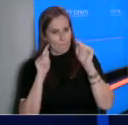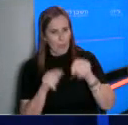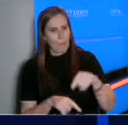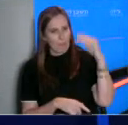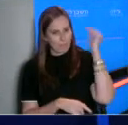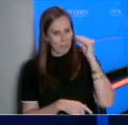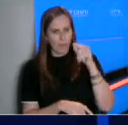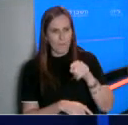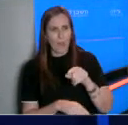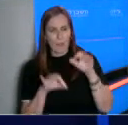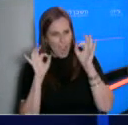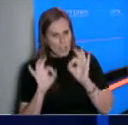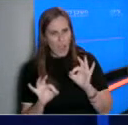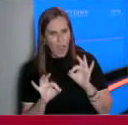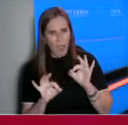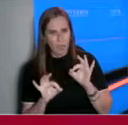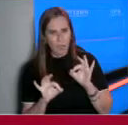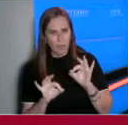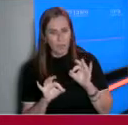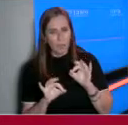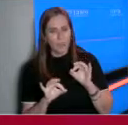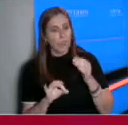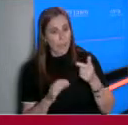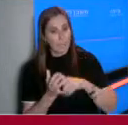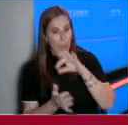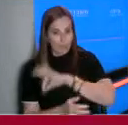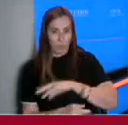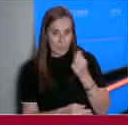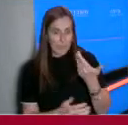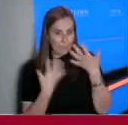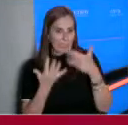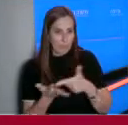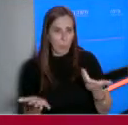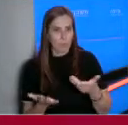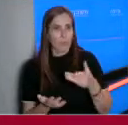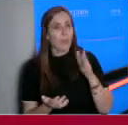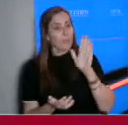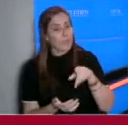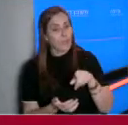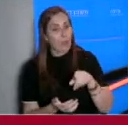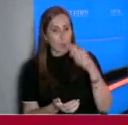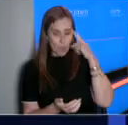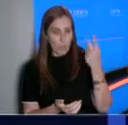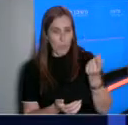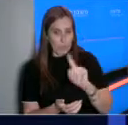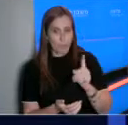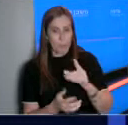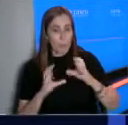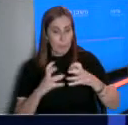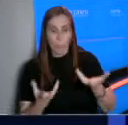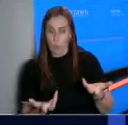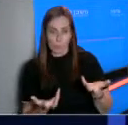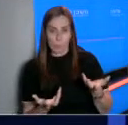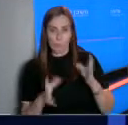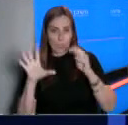לבתי ספר והם אשכרה... גוררים ילדים אליהם, א', כי הם מרוויחים כסף מהסיפור, וב', כי אנו, הם יודעים ממי, בקיבוצים